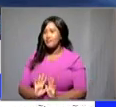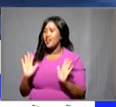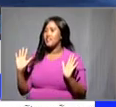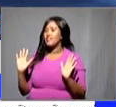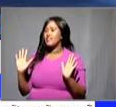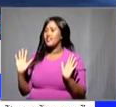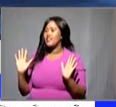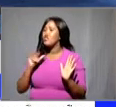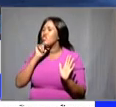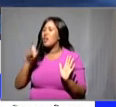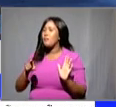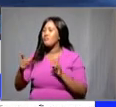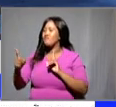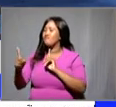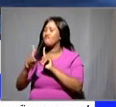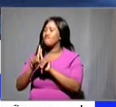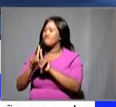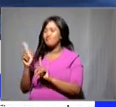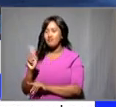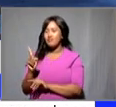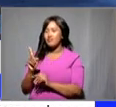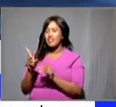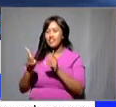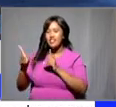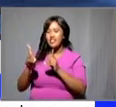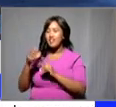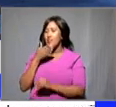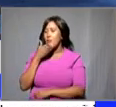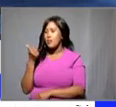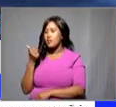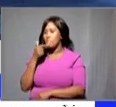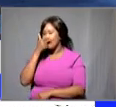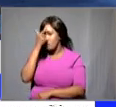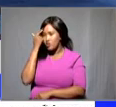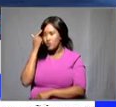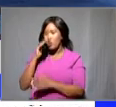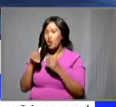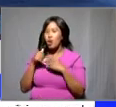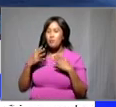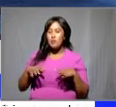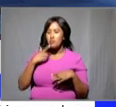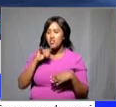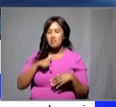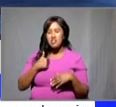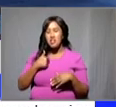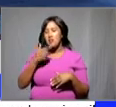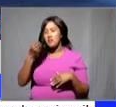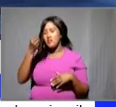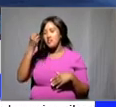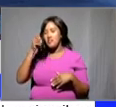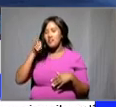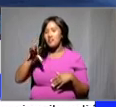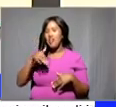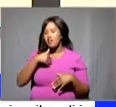being closeness iyo yake atia ya benyihanyihe tondu gutiri mundu urathie yandikite ati haha ndina ki ndina corona ndina